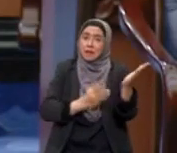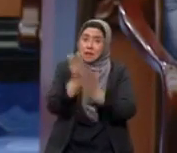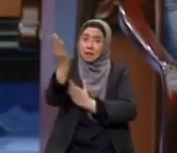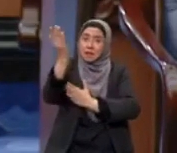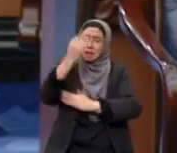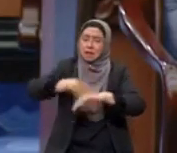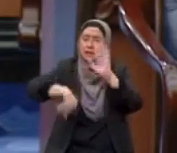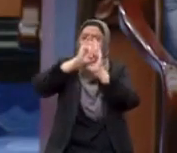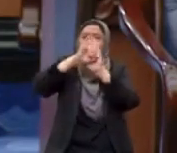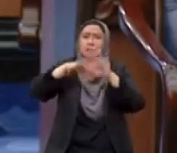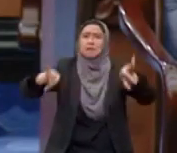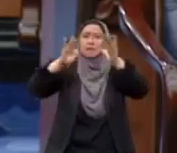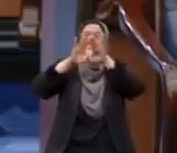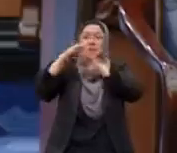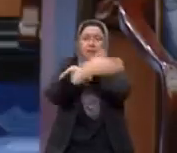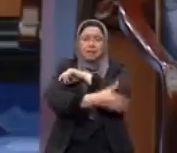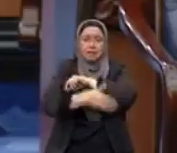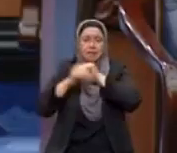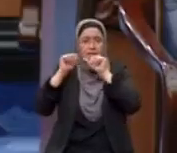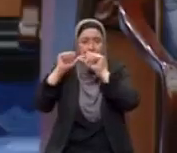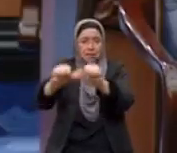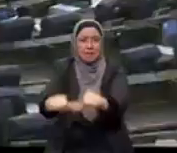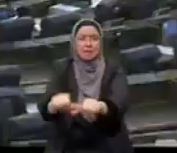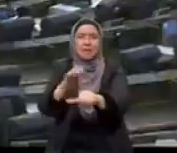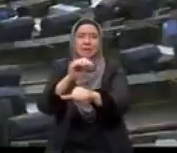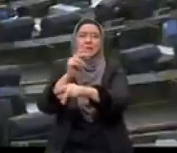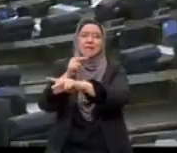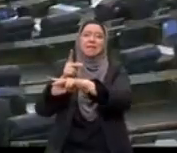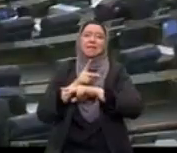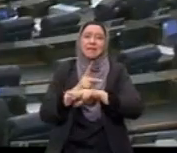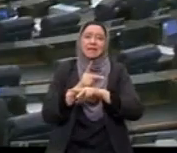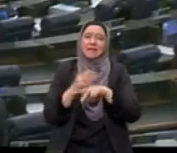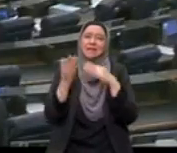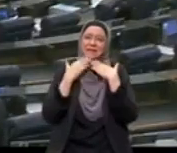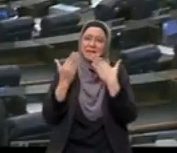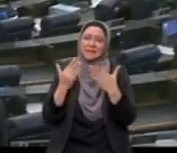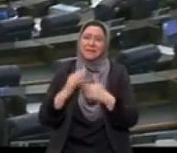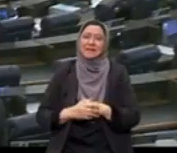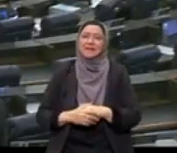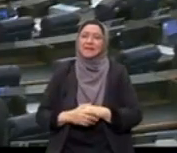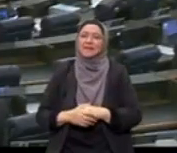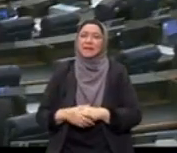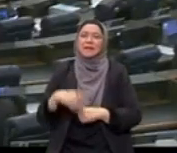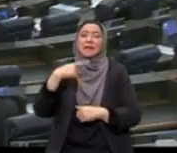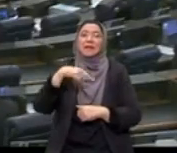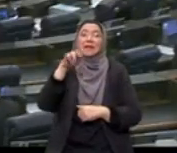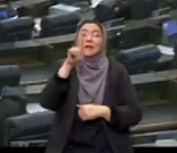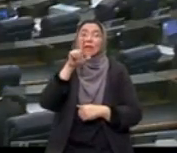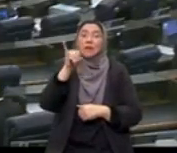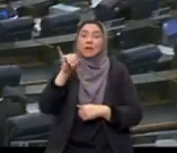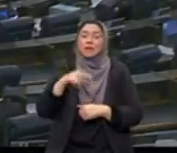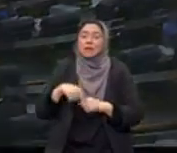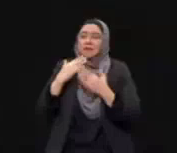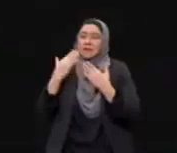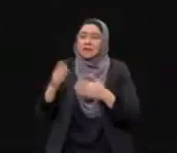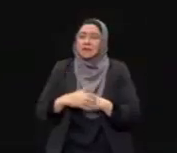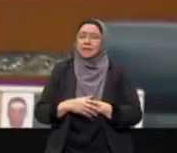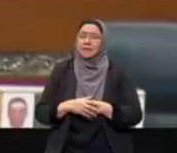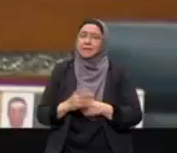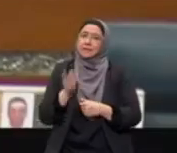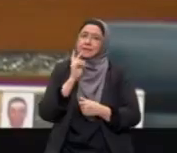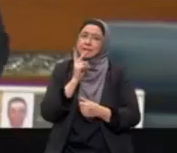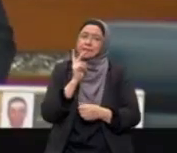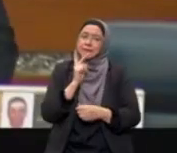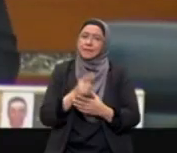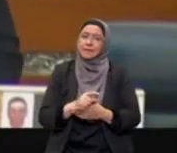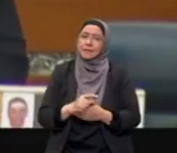kekal terpelihara Sekian dan terima kasihulai terima kasih timbalan menteri memandangkan Perdana Menteri telah menjadi